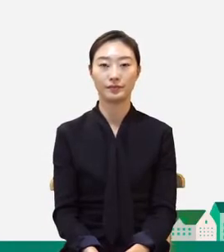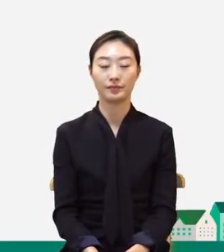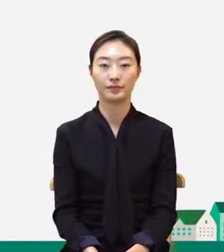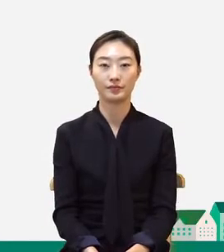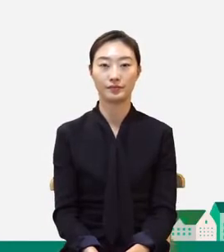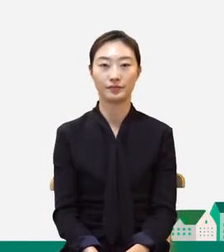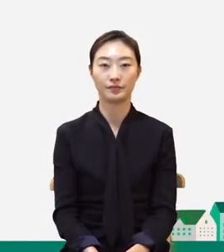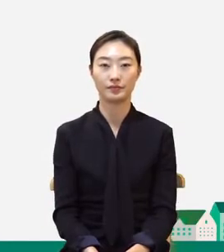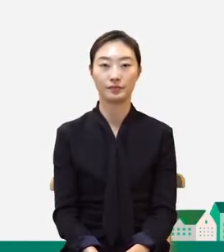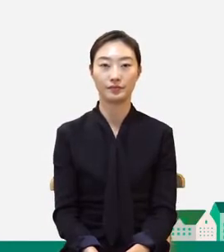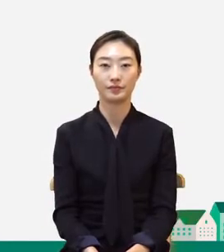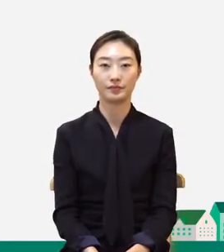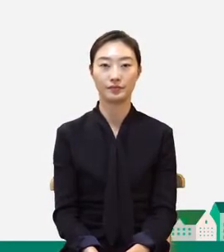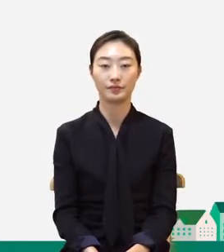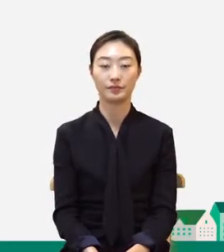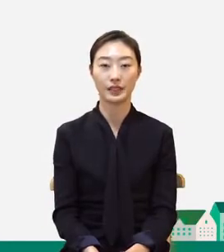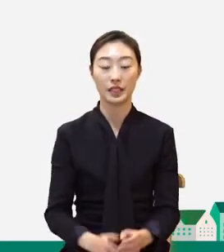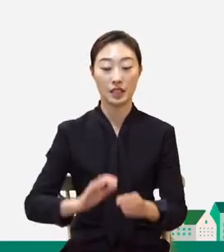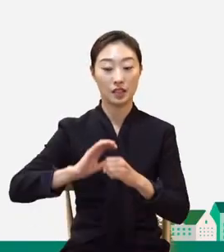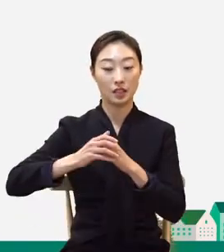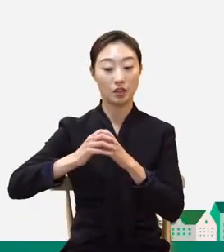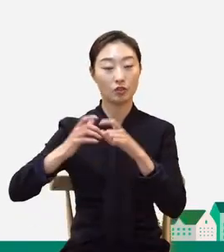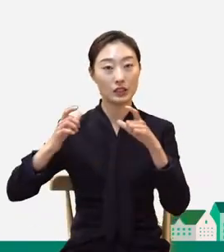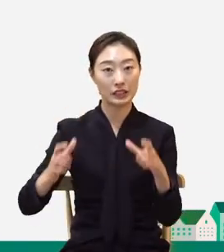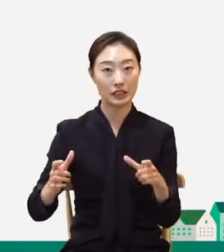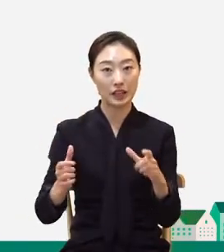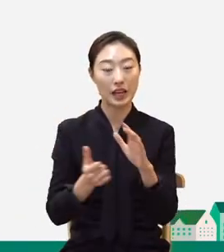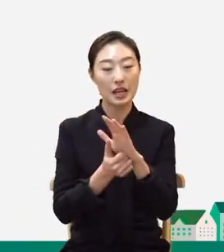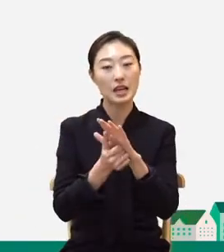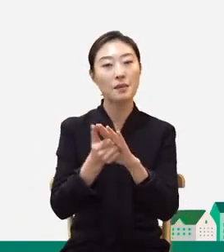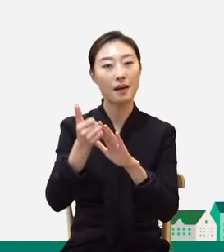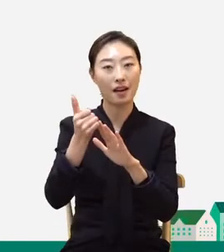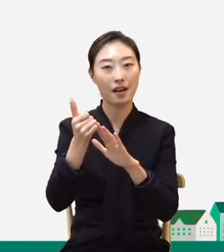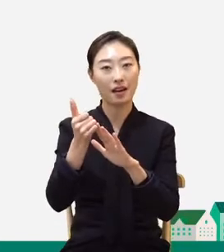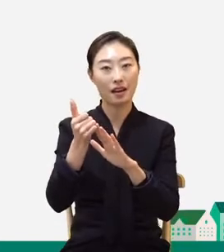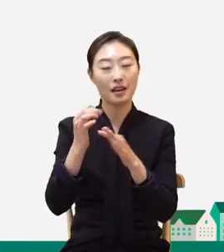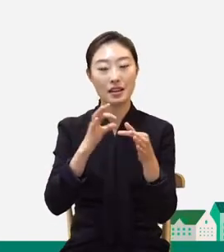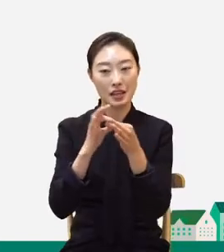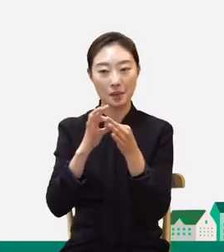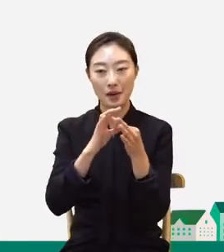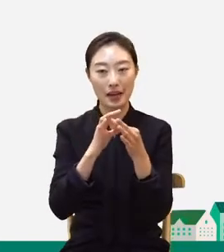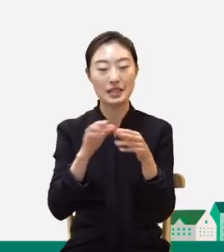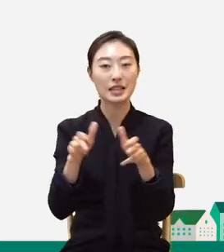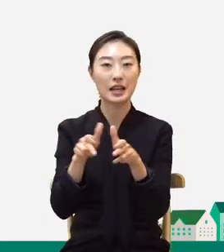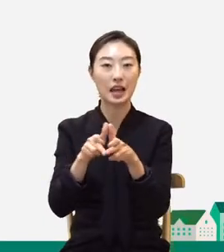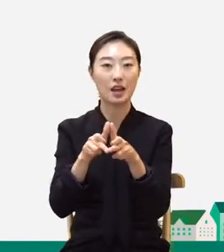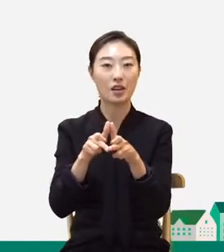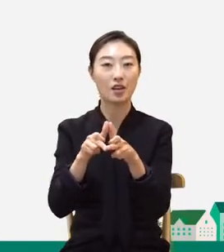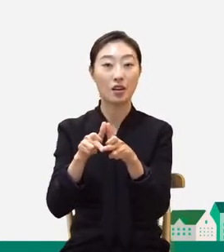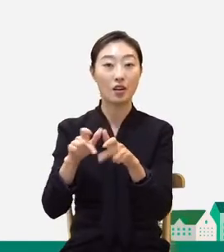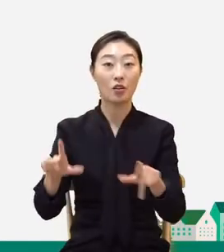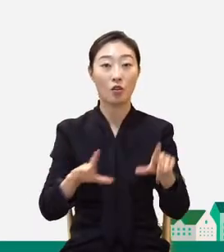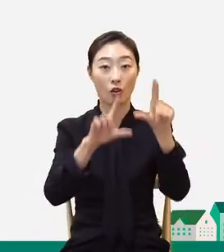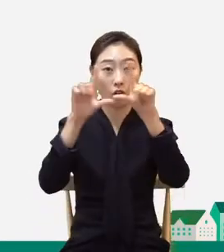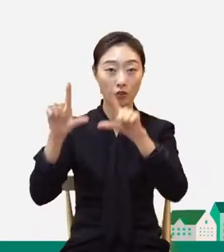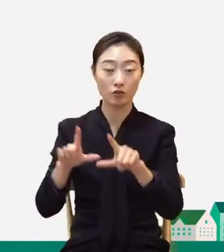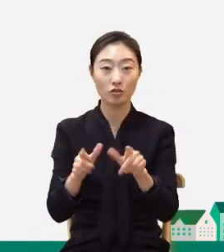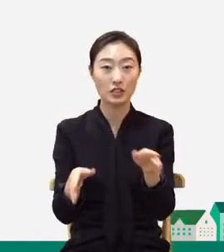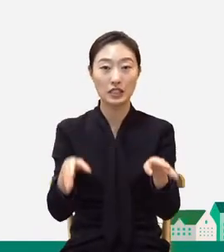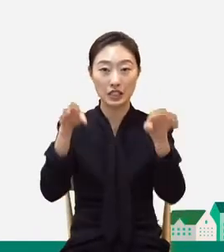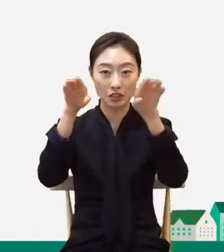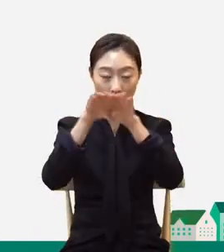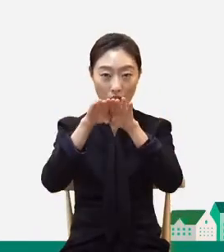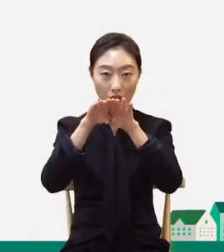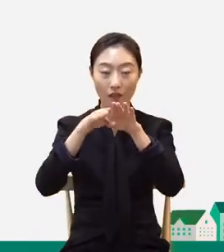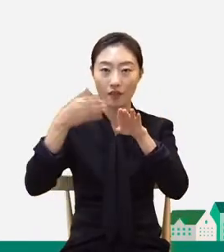네. 저는 대구 지역에 희망원이라는 장애인 거주 시설에 지자체에서 폐쇄 결정을